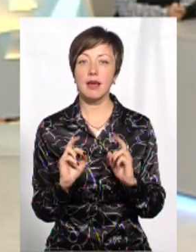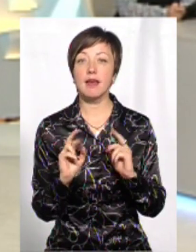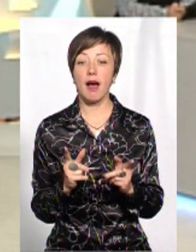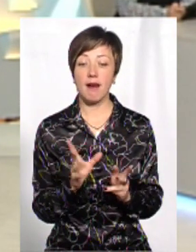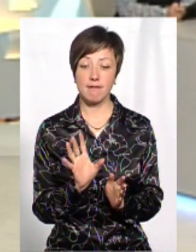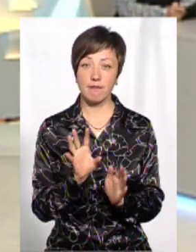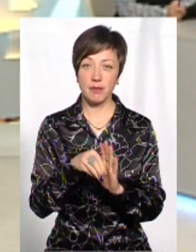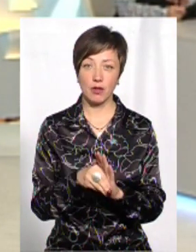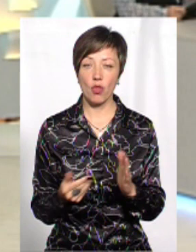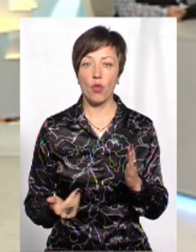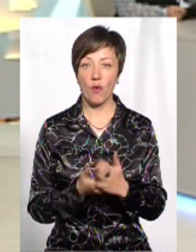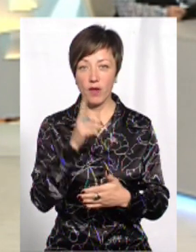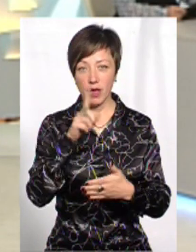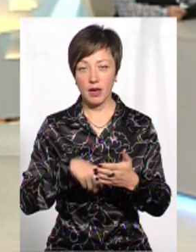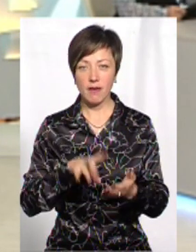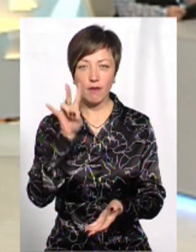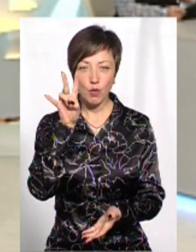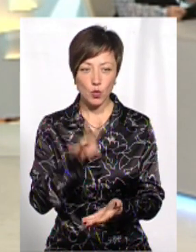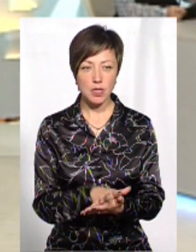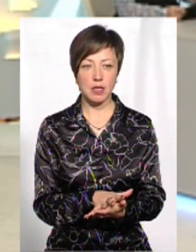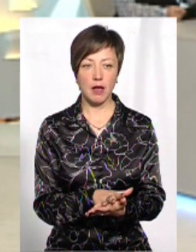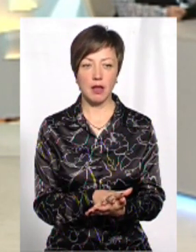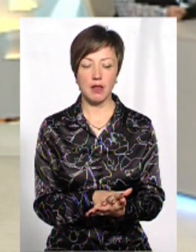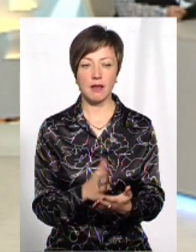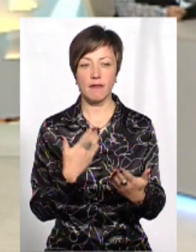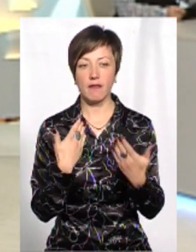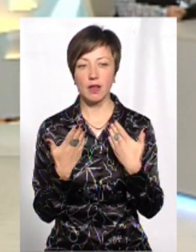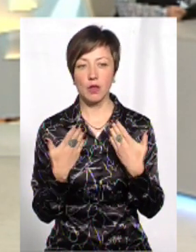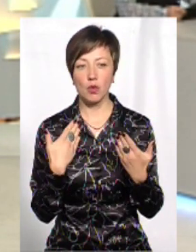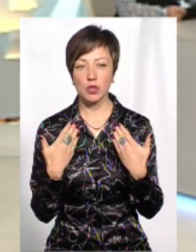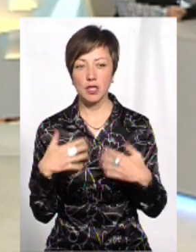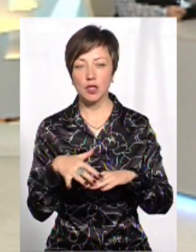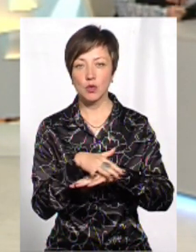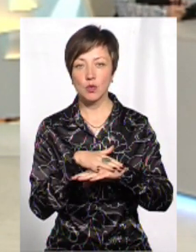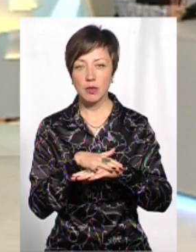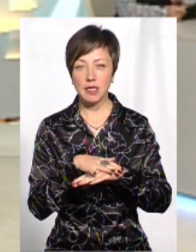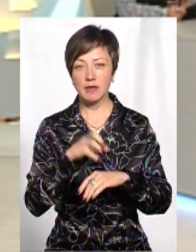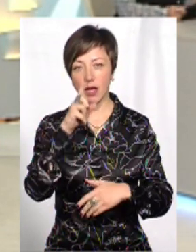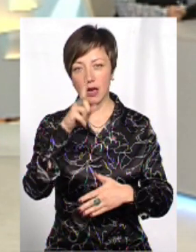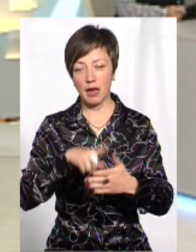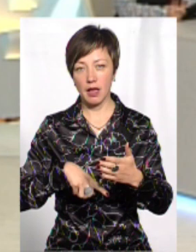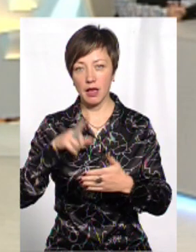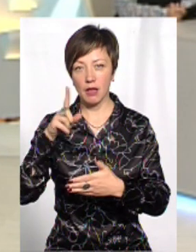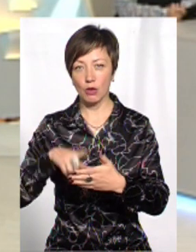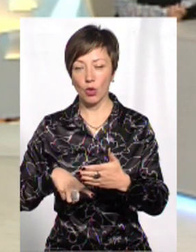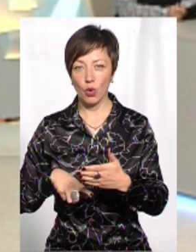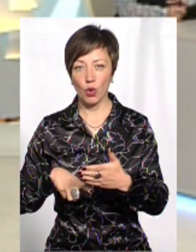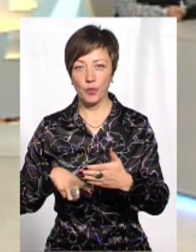нові релігії в усталені відносини суспільства і